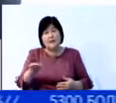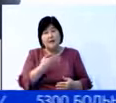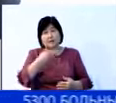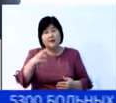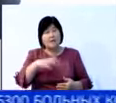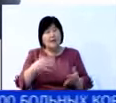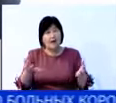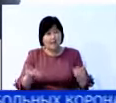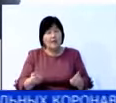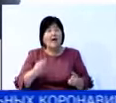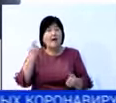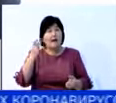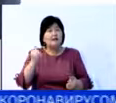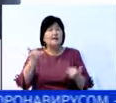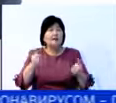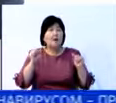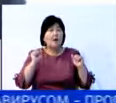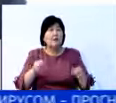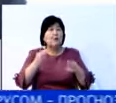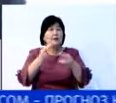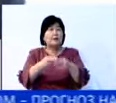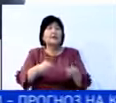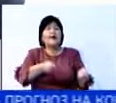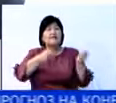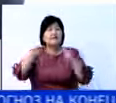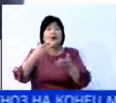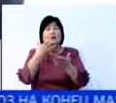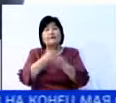предложения были приняты. Хозяйства теперь могут беспрепятственно выводить свою продукцию на экспорт.